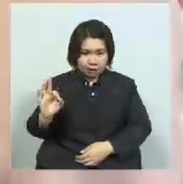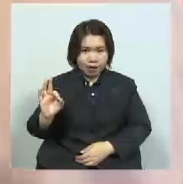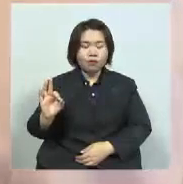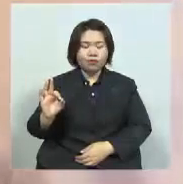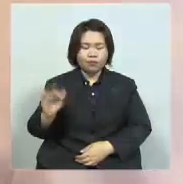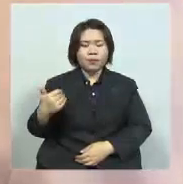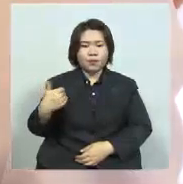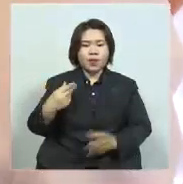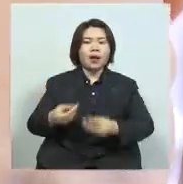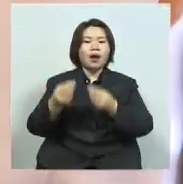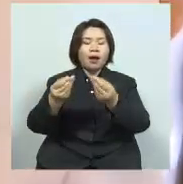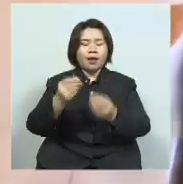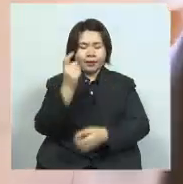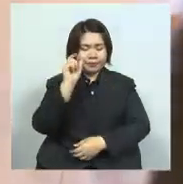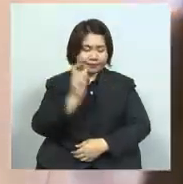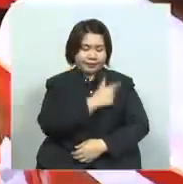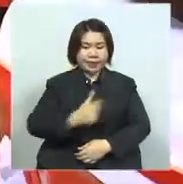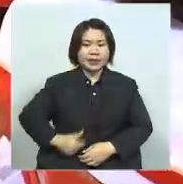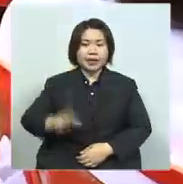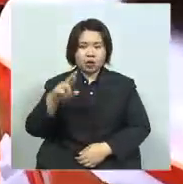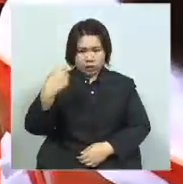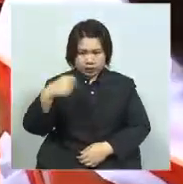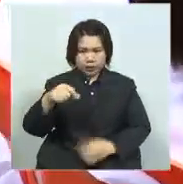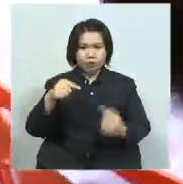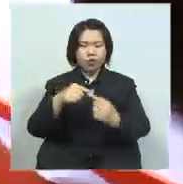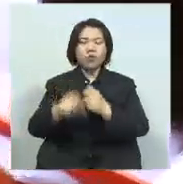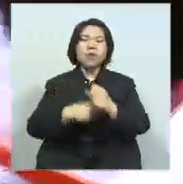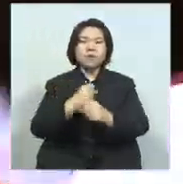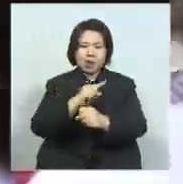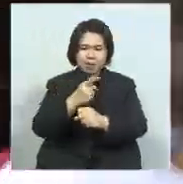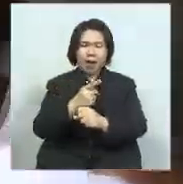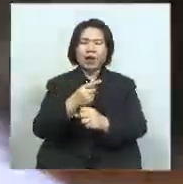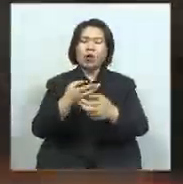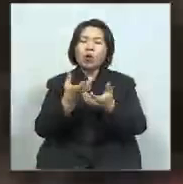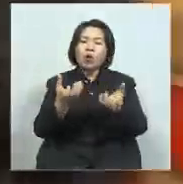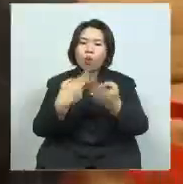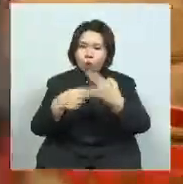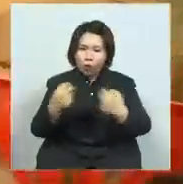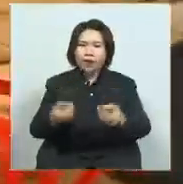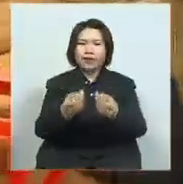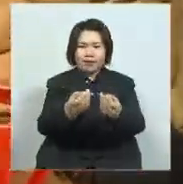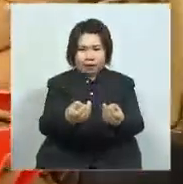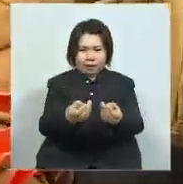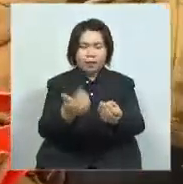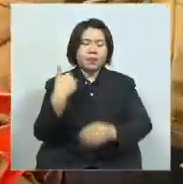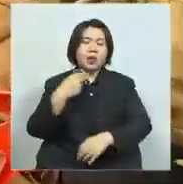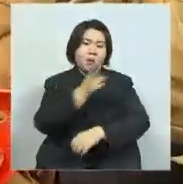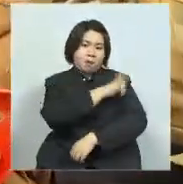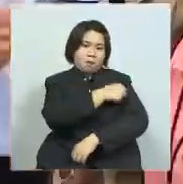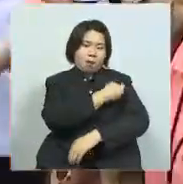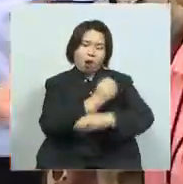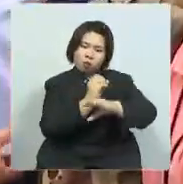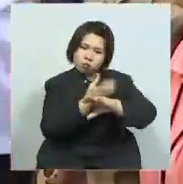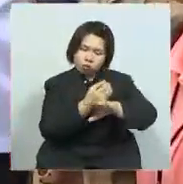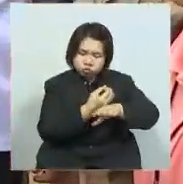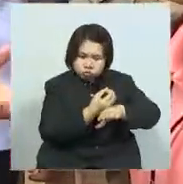9และสมเด็จพระเจ้าอยู่หัวถือเป็นของขวัญปีใหม่ที่รัฐบาลมอบให้กับประชาชนค่ะได้มีการจัดแพทย์เคลื่อนที่